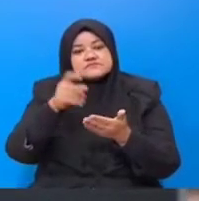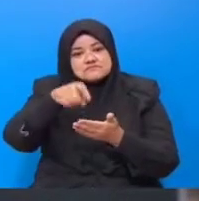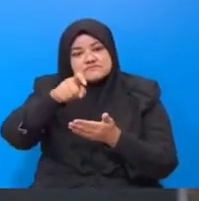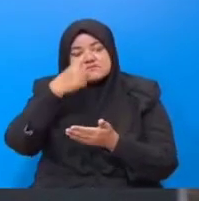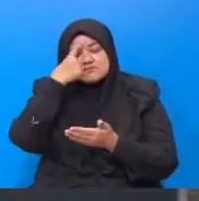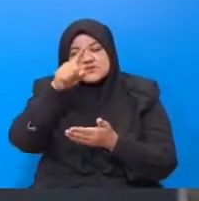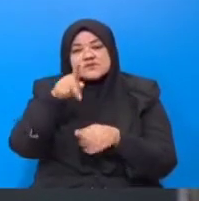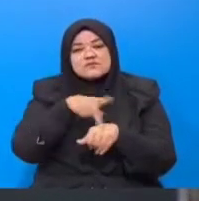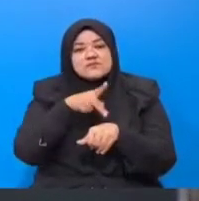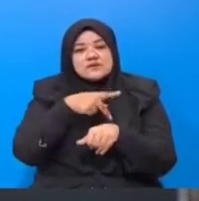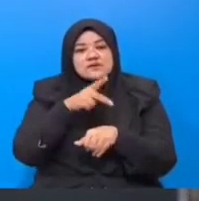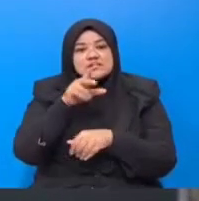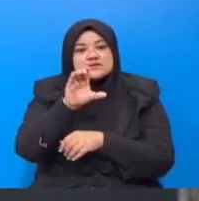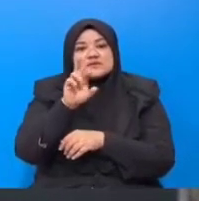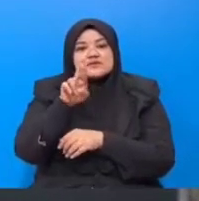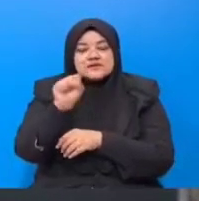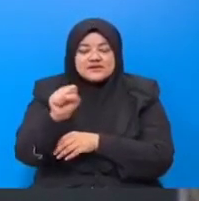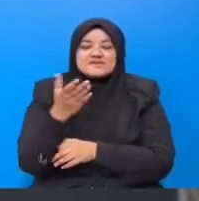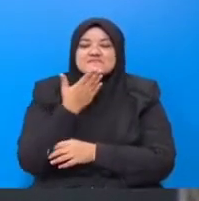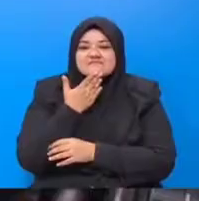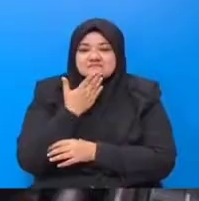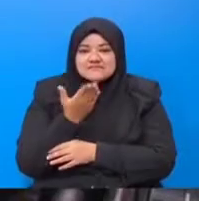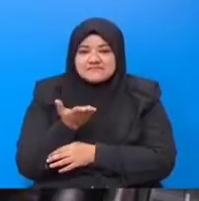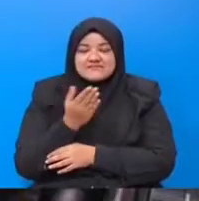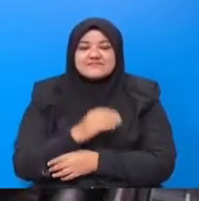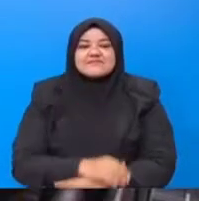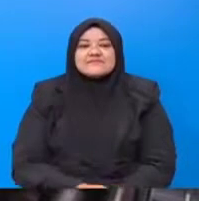pakai TRS dalam kereta sekian terima kasih format